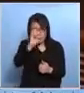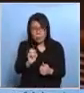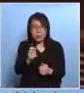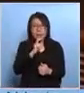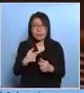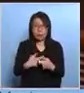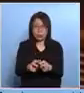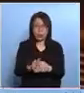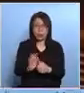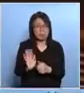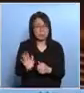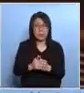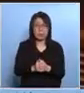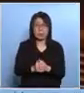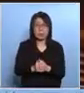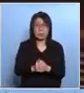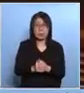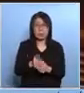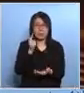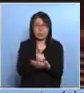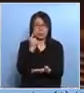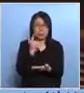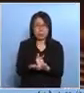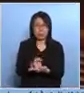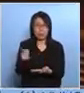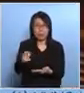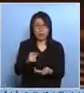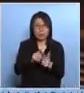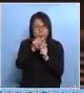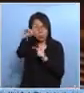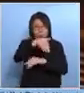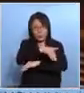的人工的問題，而是它根本就是沒有一個長遠的人口政策。